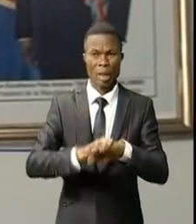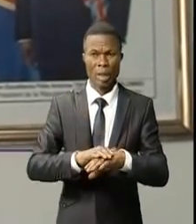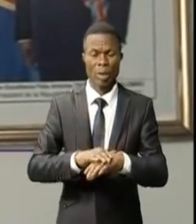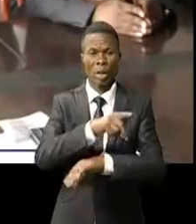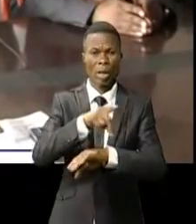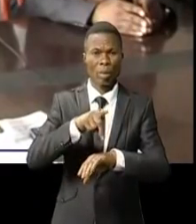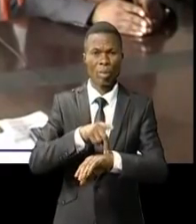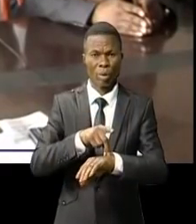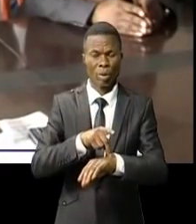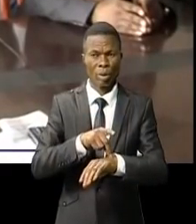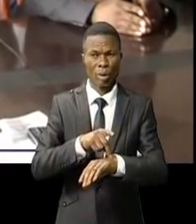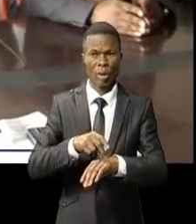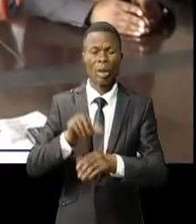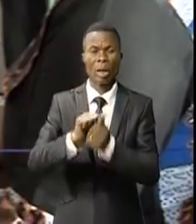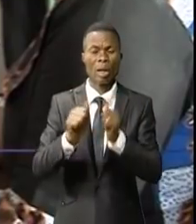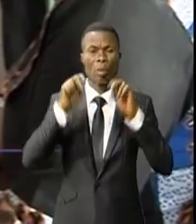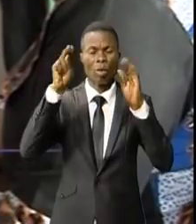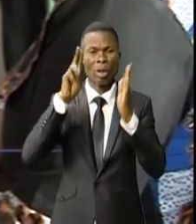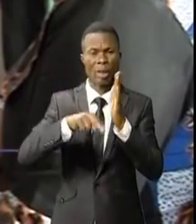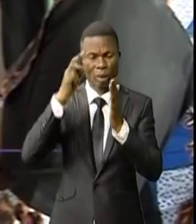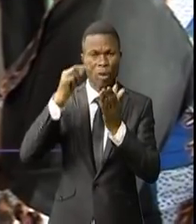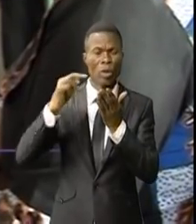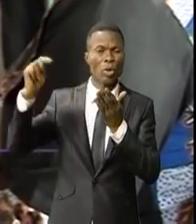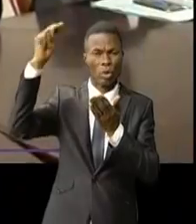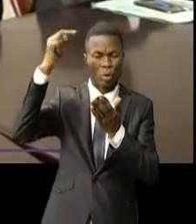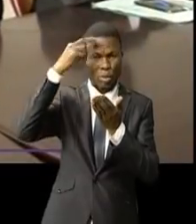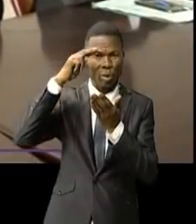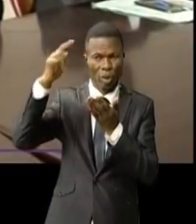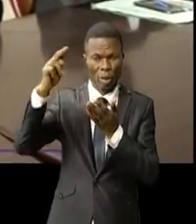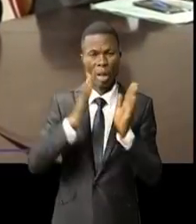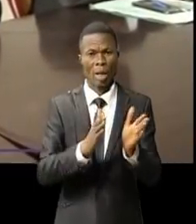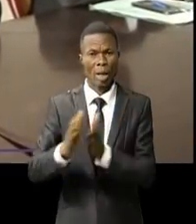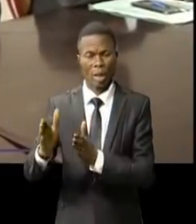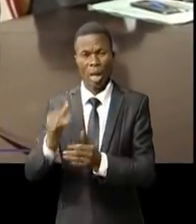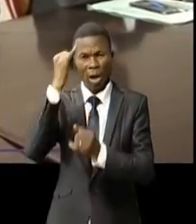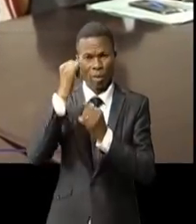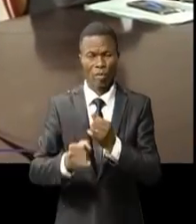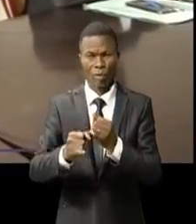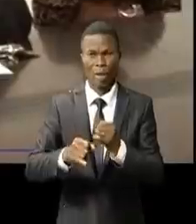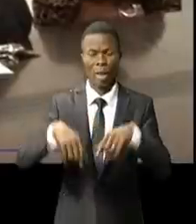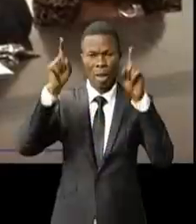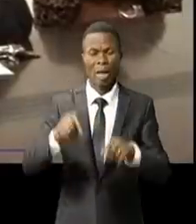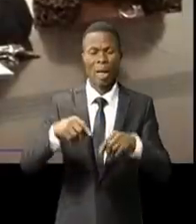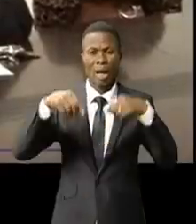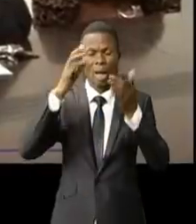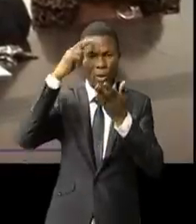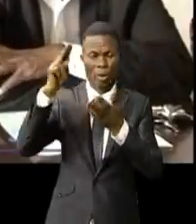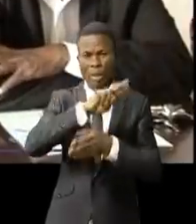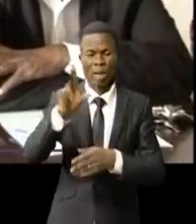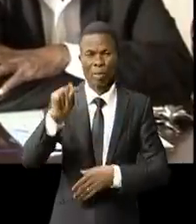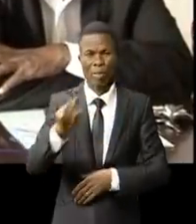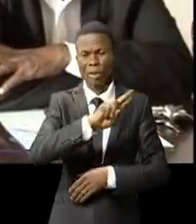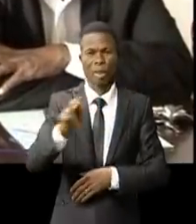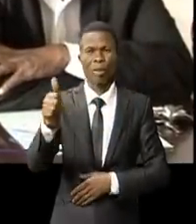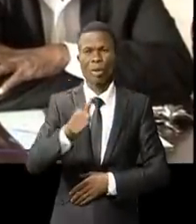cette période où les secteurs de l'enseignement supérieur et universitaire se préparent à la clôture de l'exercice académique